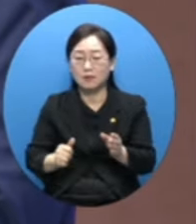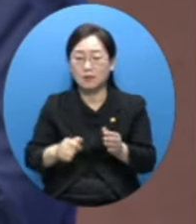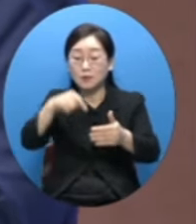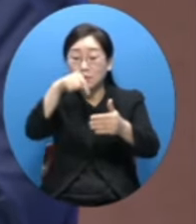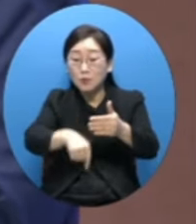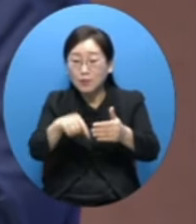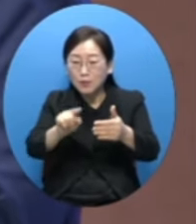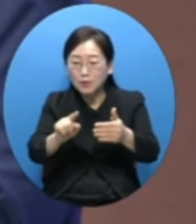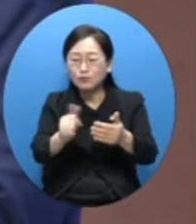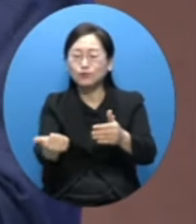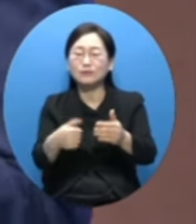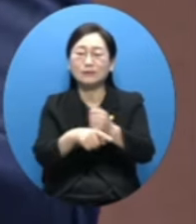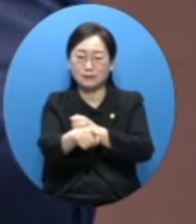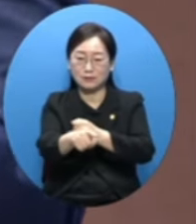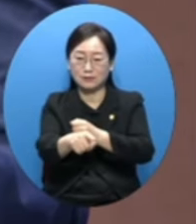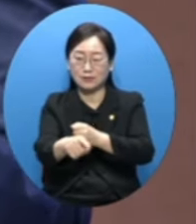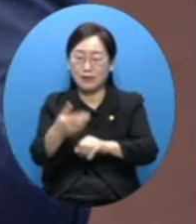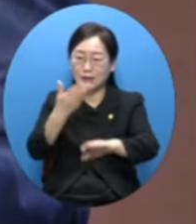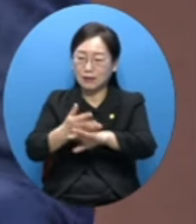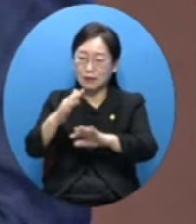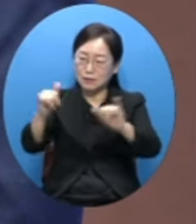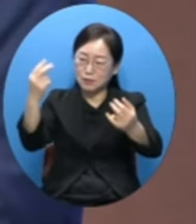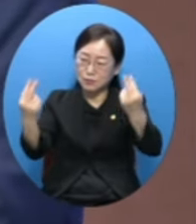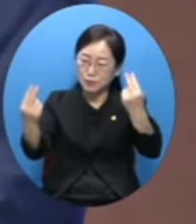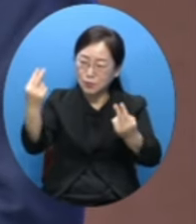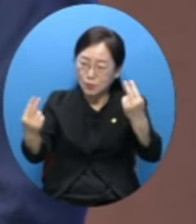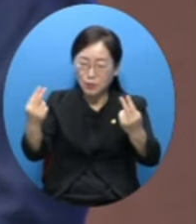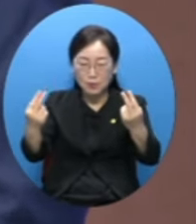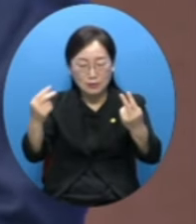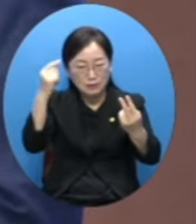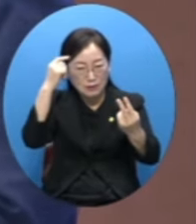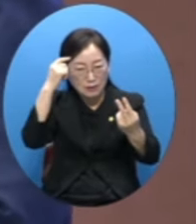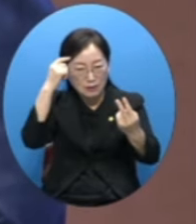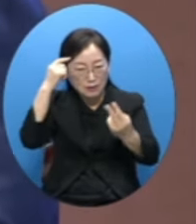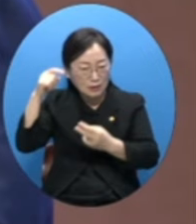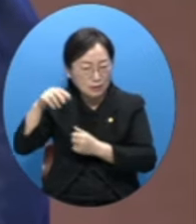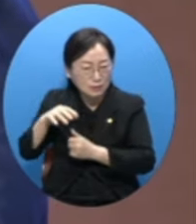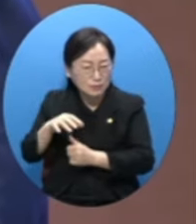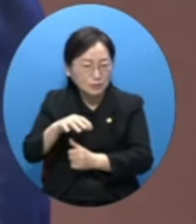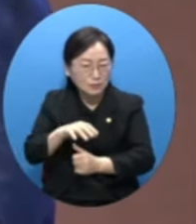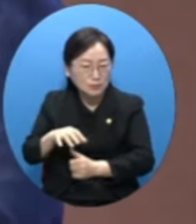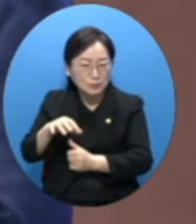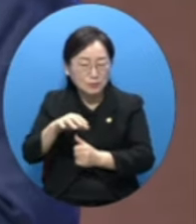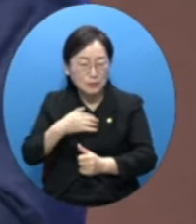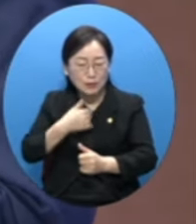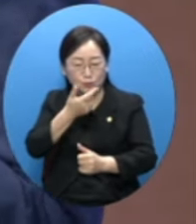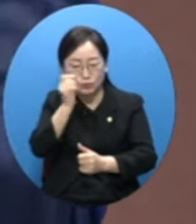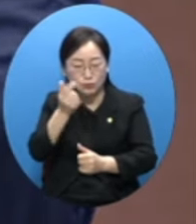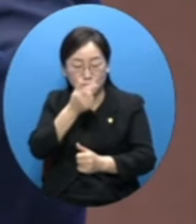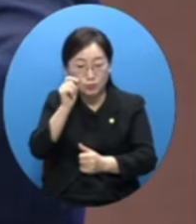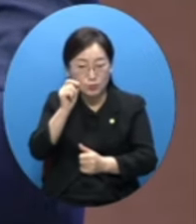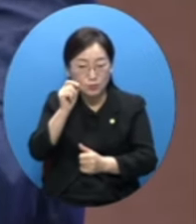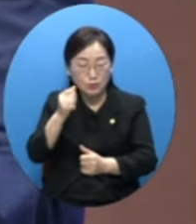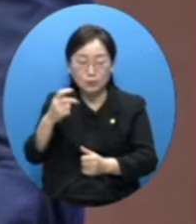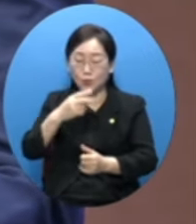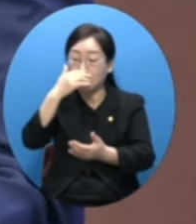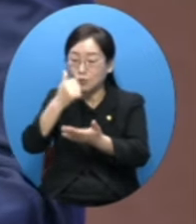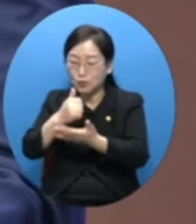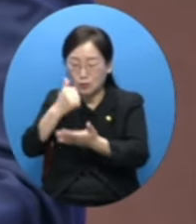있습니다. 남과 비교해서 그 비교의식 속에 스스로 내가 뭔가 부족하다고 생각합니다. 죄의식에 눌려있는 사람들이